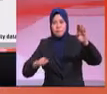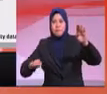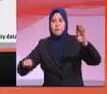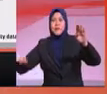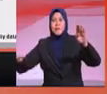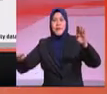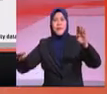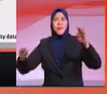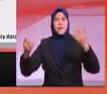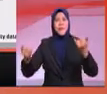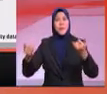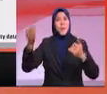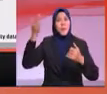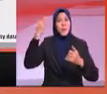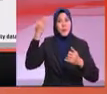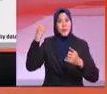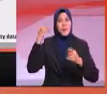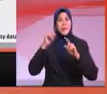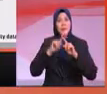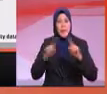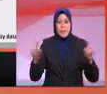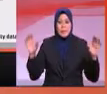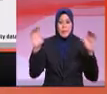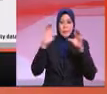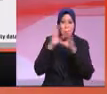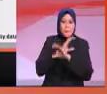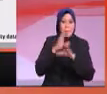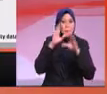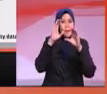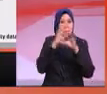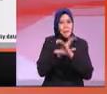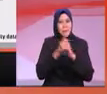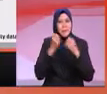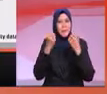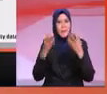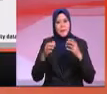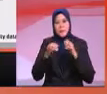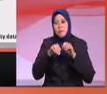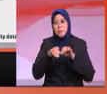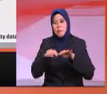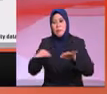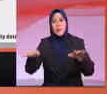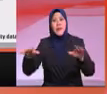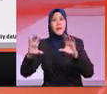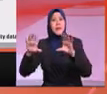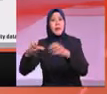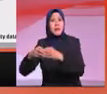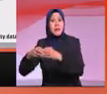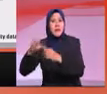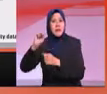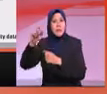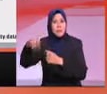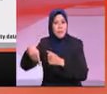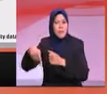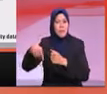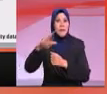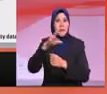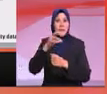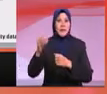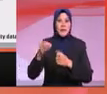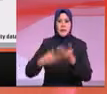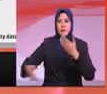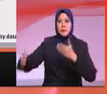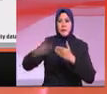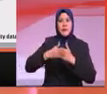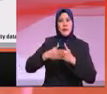lengkok ketika walaupun kita dicabar dengan penurunan di kluster Sri Petaling dan juga yang mereka